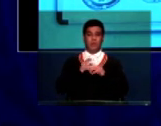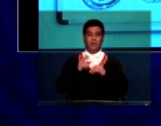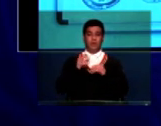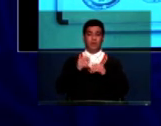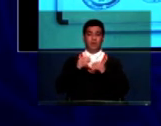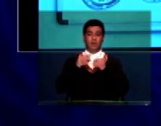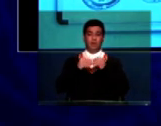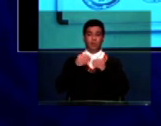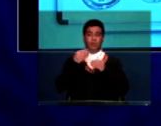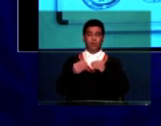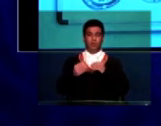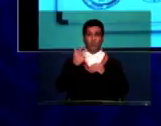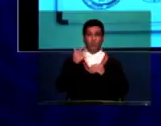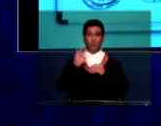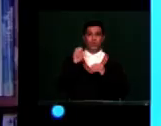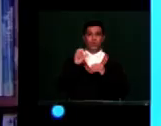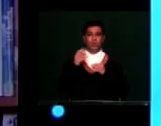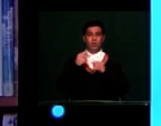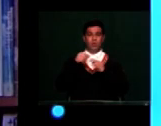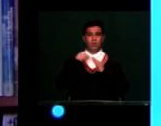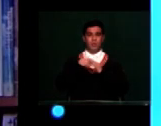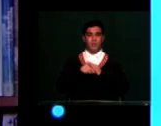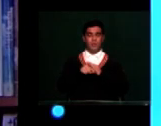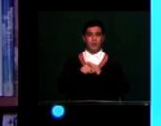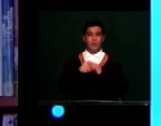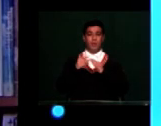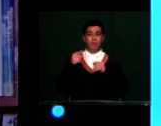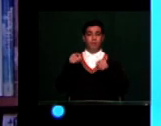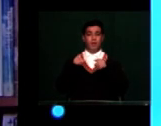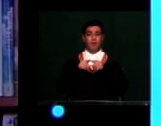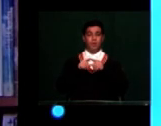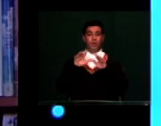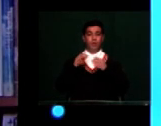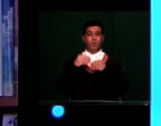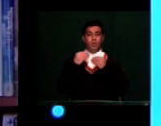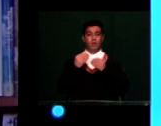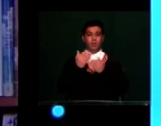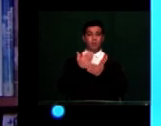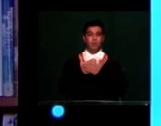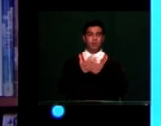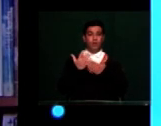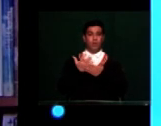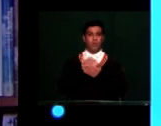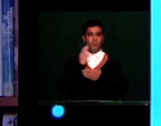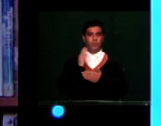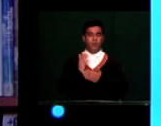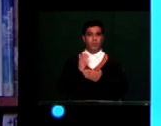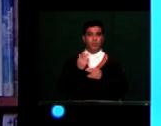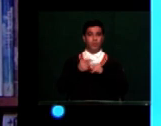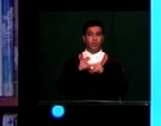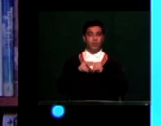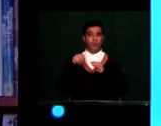tushishi va uch soni tushishi hodisalarining birgalikda ro'y berish ehtimolligini toping.